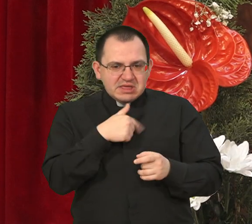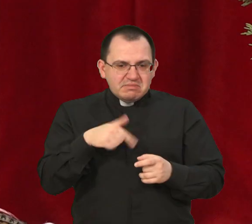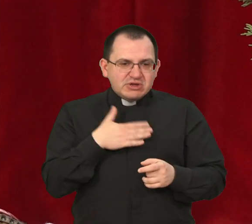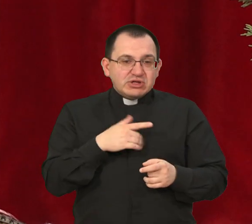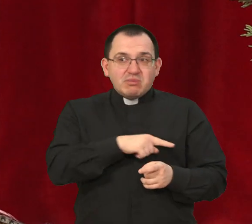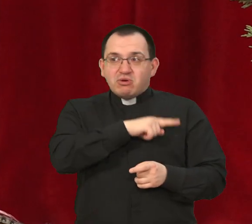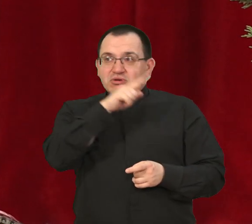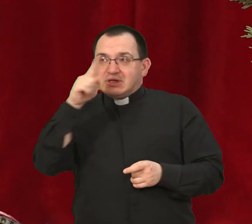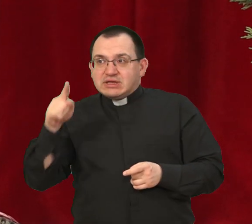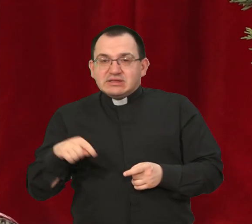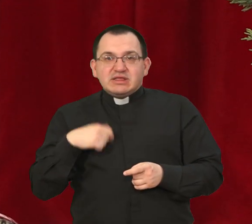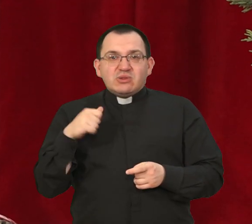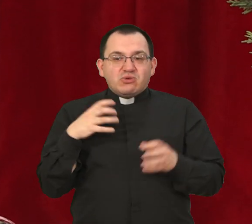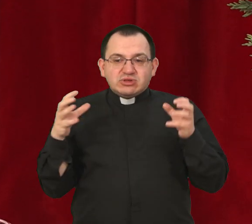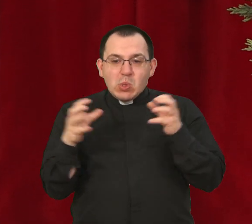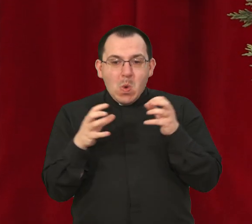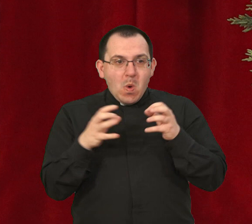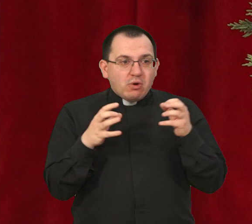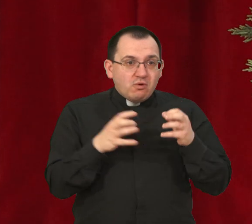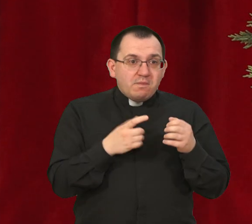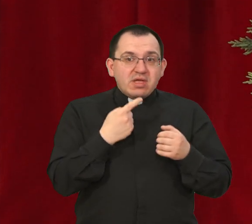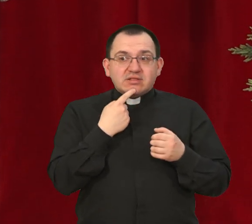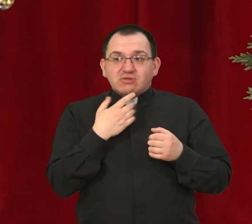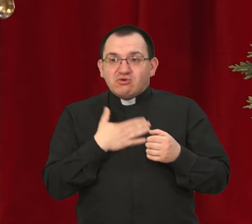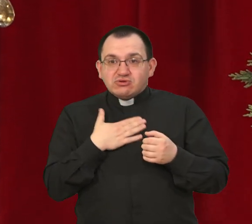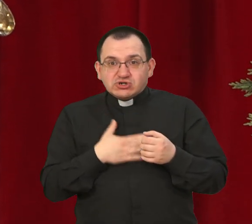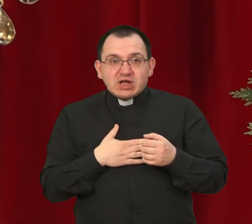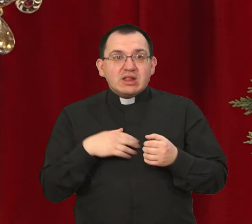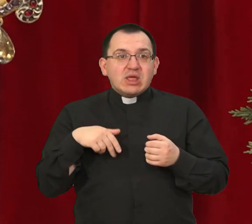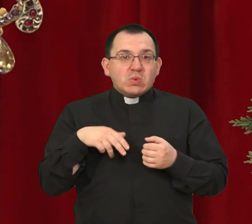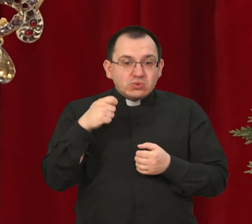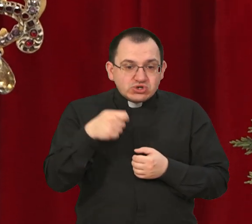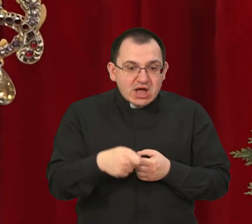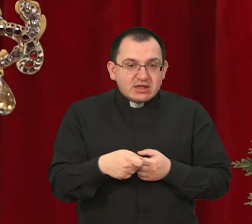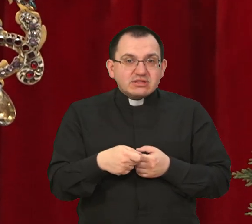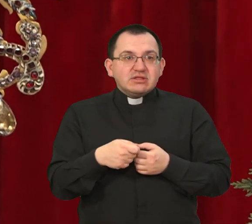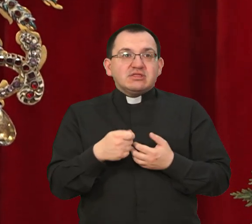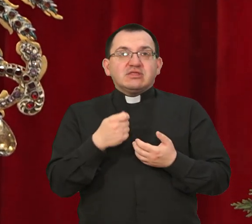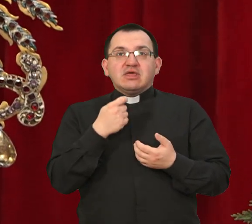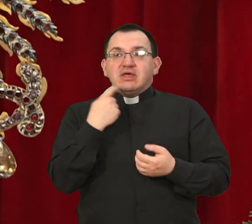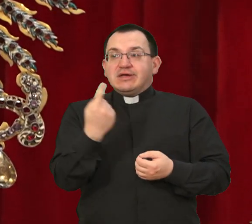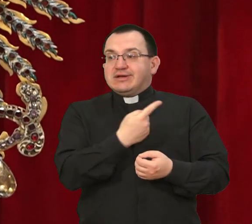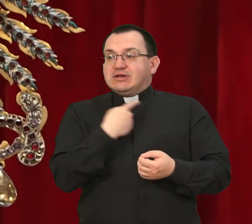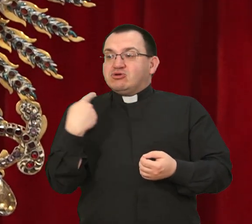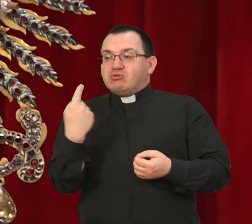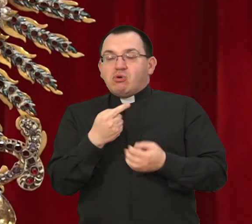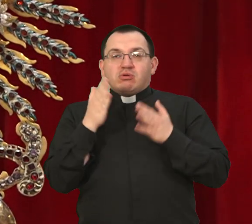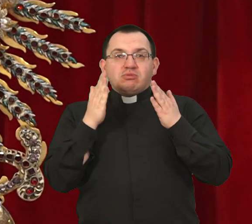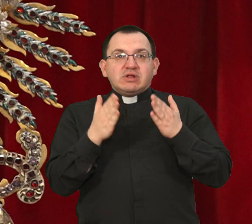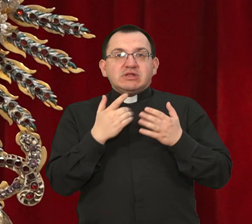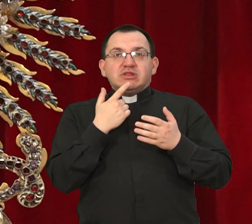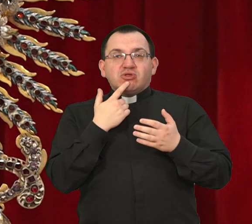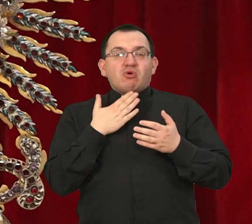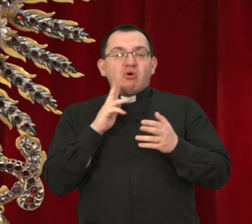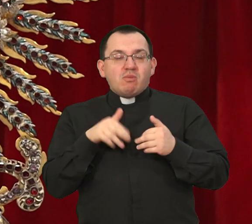mjesečno, prve nedjelje u mjesecu, okupljali, evo tko god želi, župljani, hodočasnici, vjernici iz okolnih župa ili gdje god, tko god